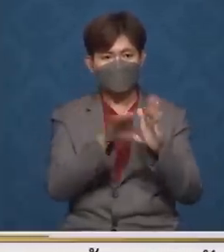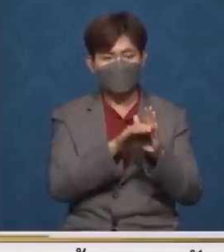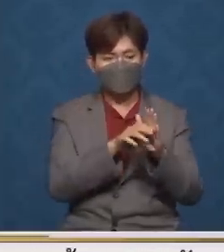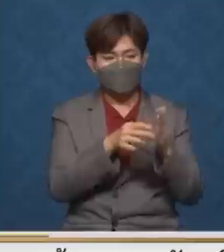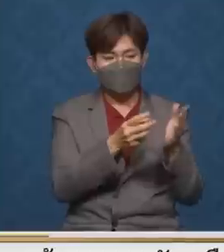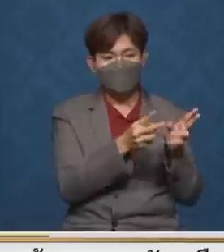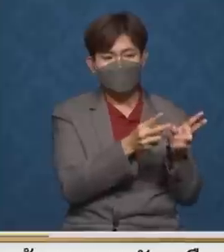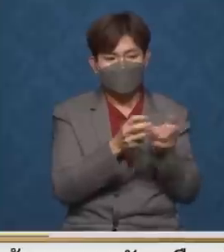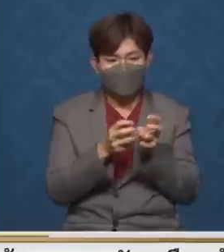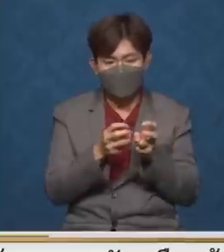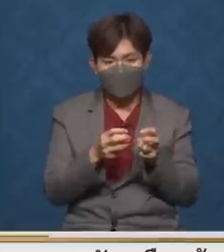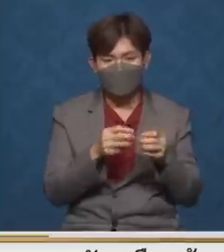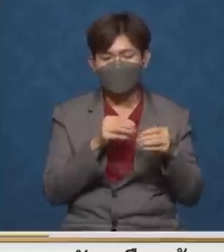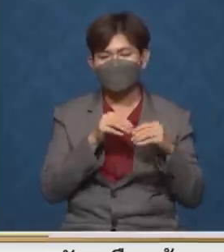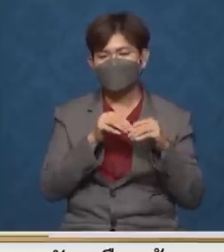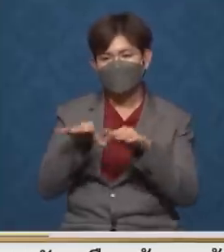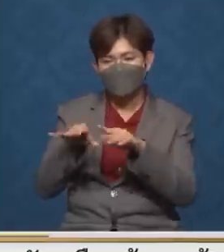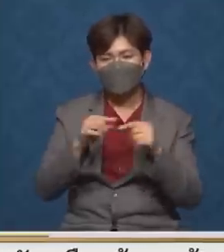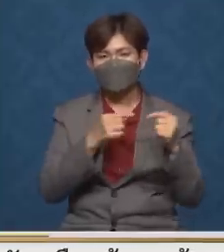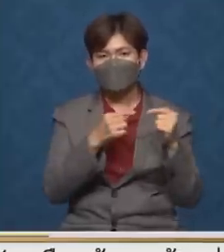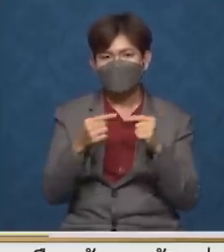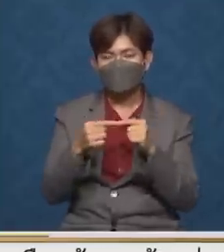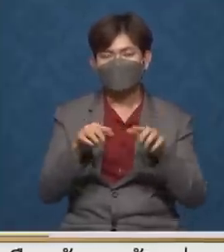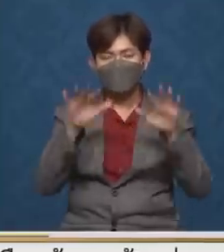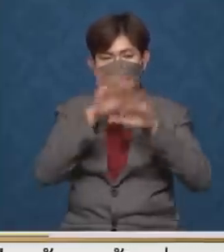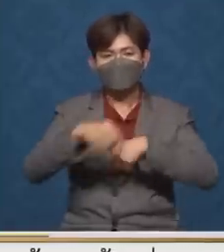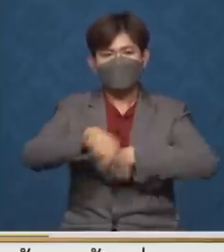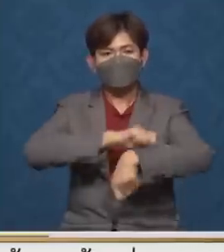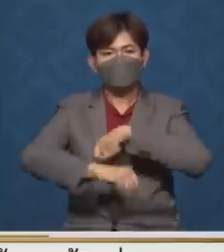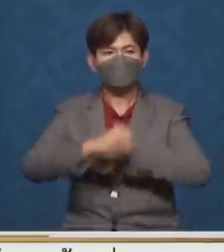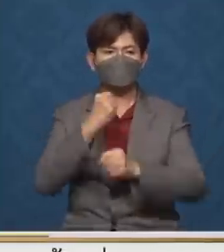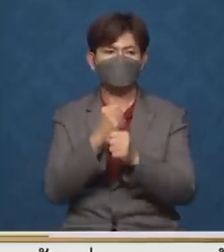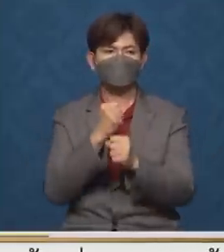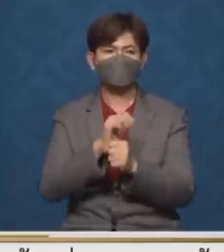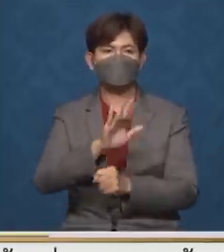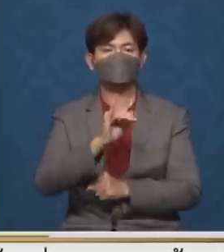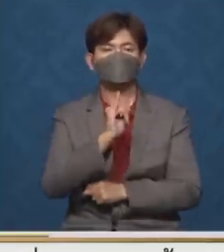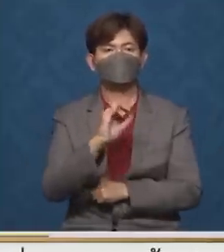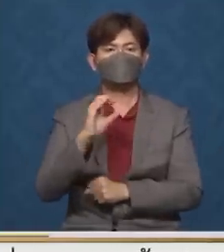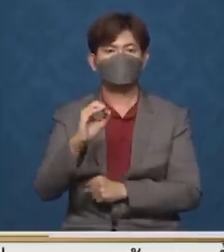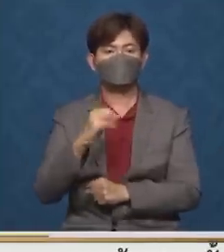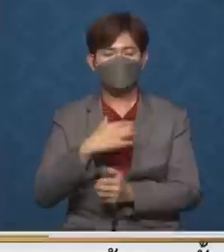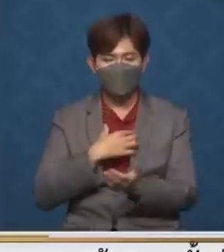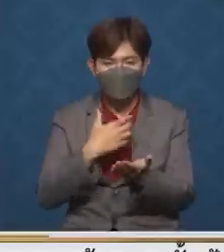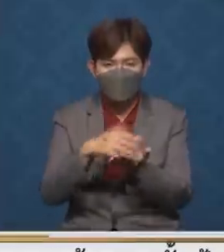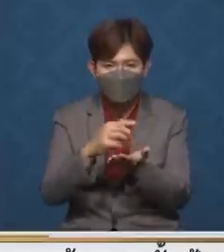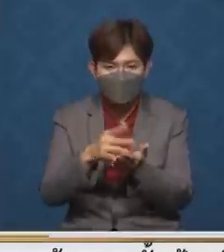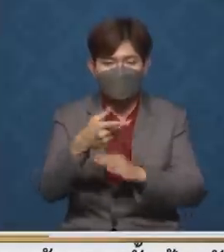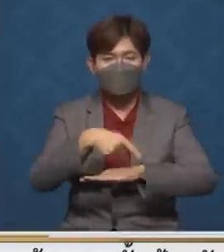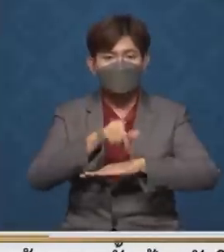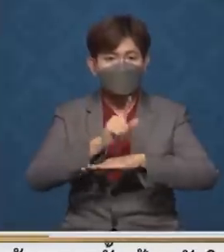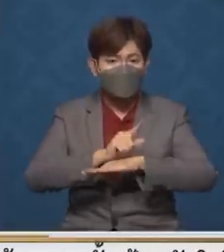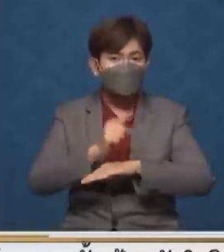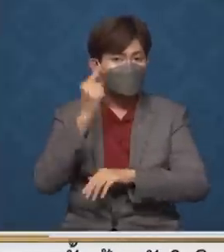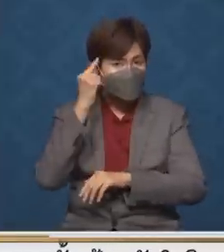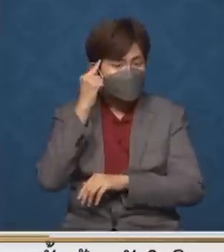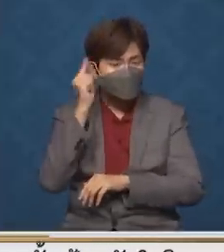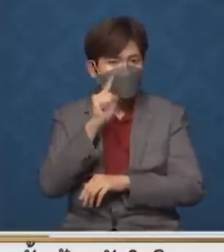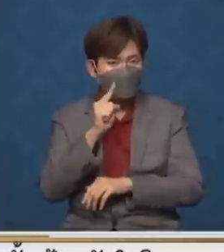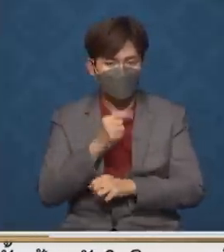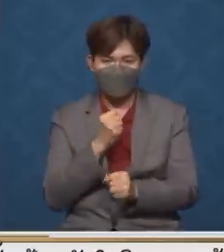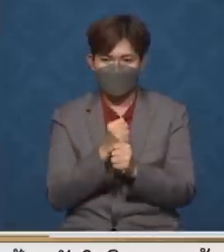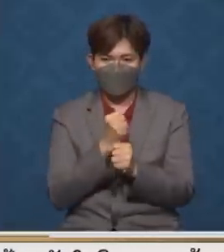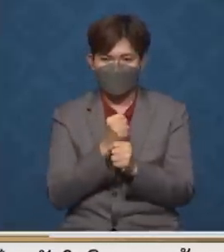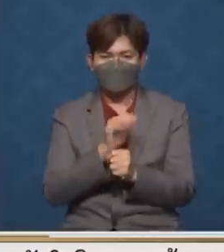หนวยงานที่เรีกว่าปฏิบัิการ I.O.เดี๋ยวผมจะเล่าใหทปทานฟังว่าแล้วปฏิบัการ I.O.